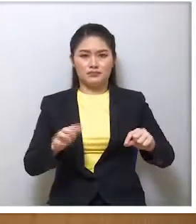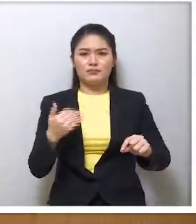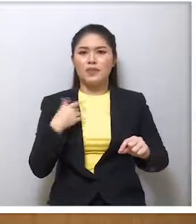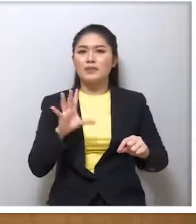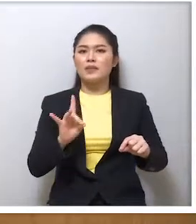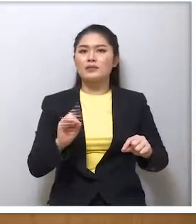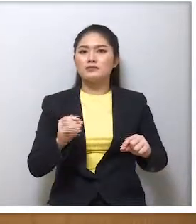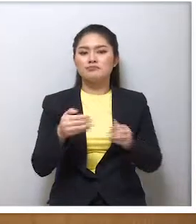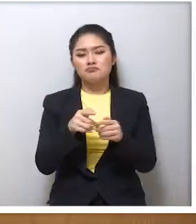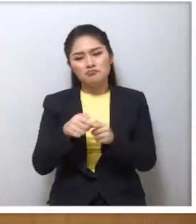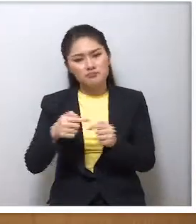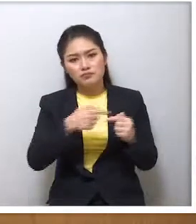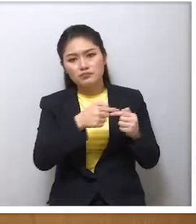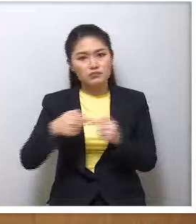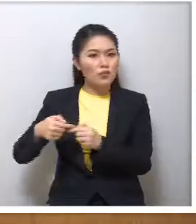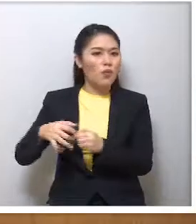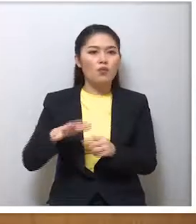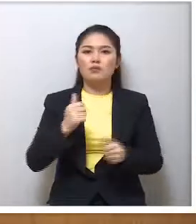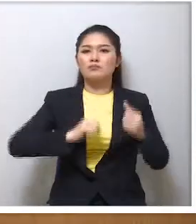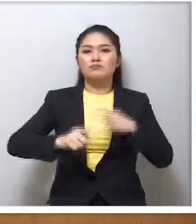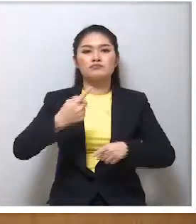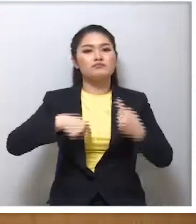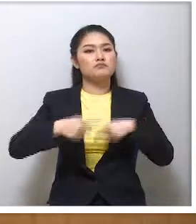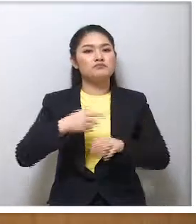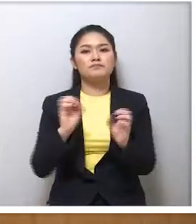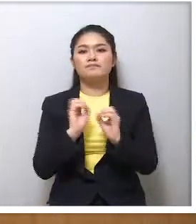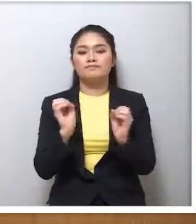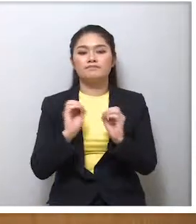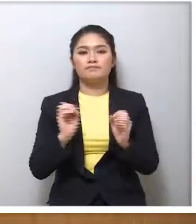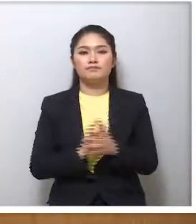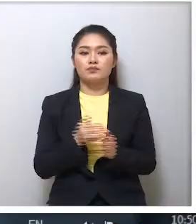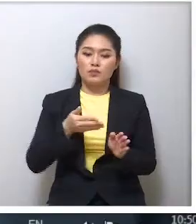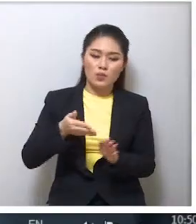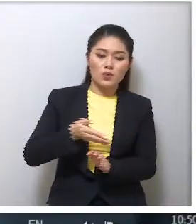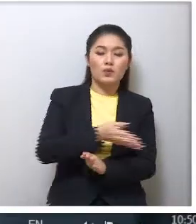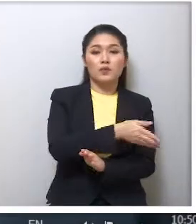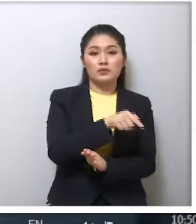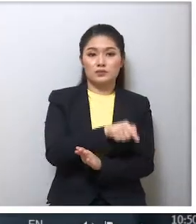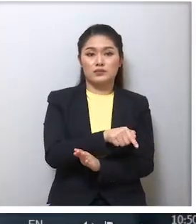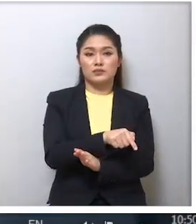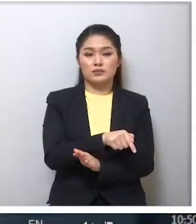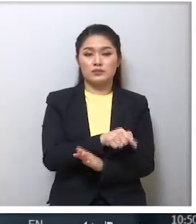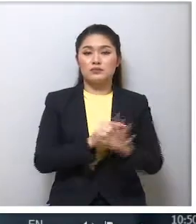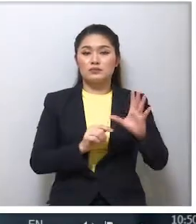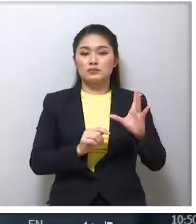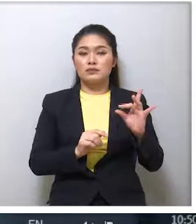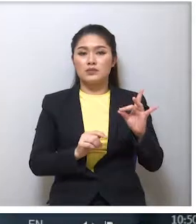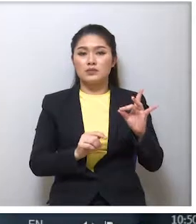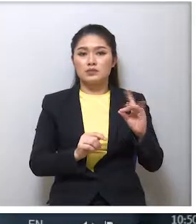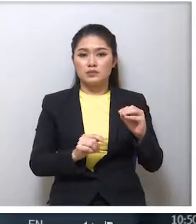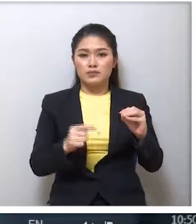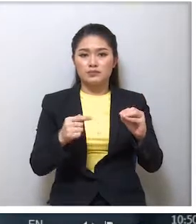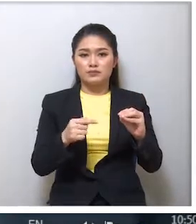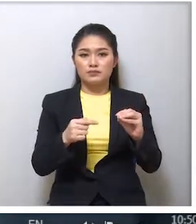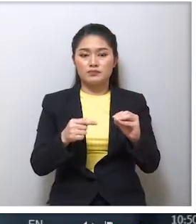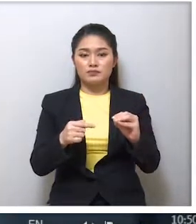าก80ไปแล้วเขาจะไม่มีแอนิเมชันใดๆเกิดขึ้นนะครับแต่ว่าก่อนหน้านั้นเนี่ยจาก80ไปถึงเฟรมที่0เ